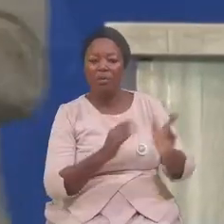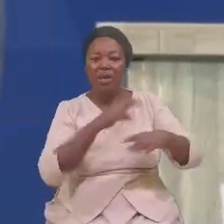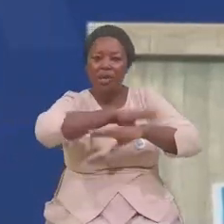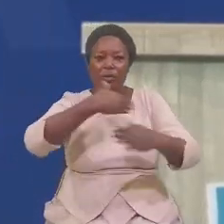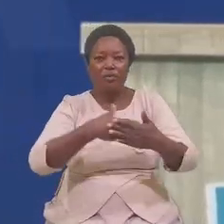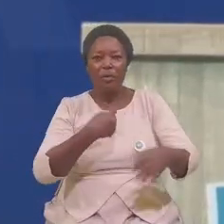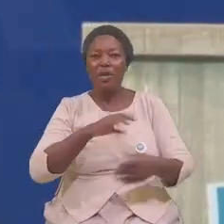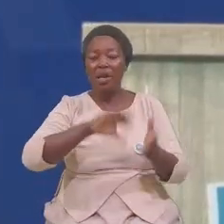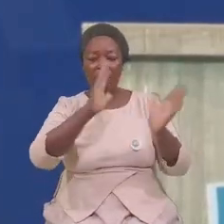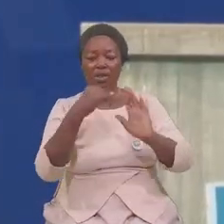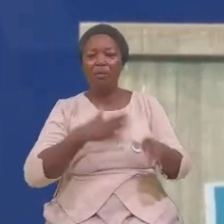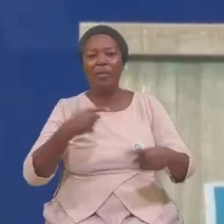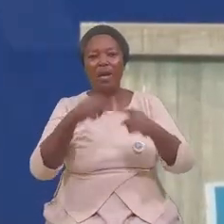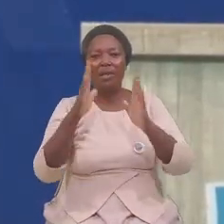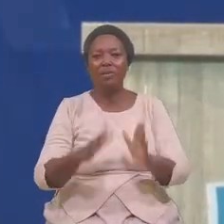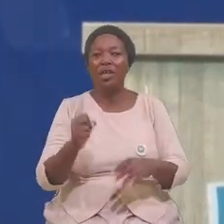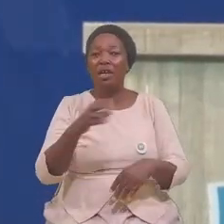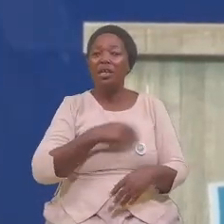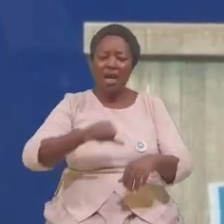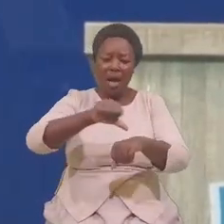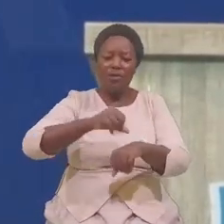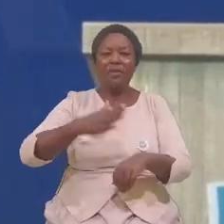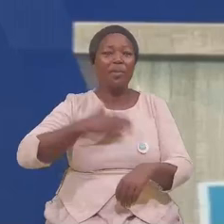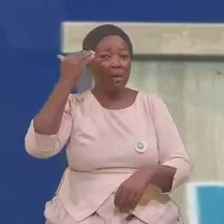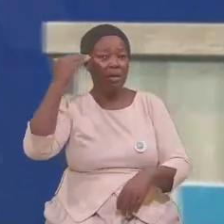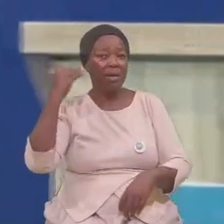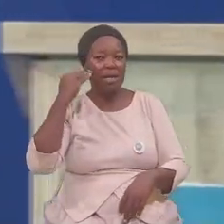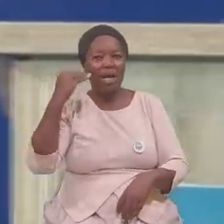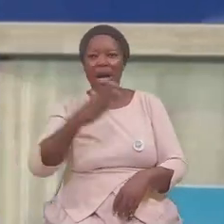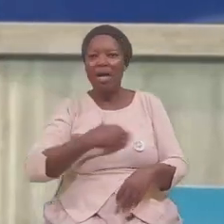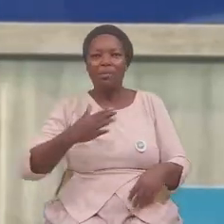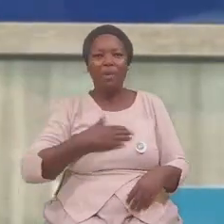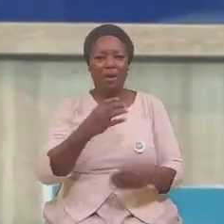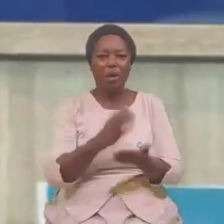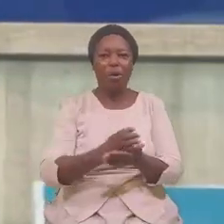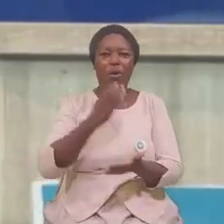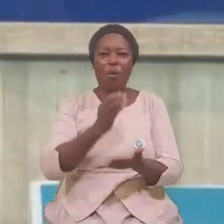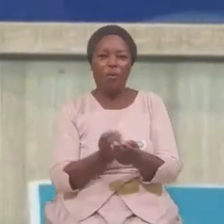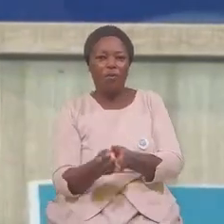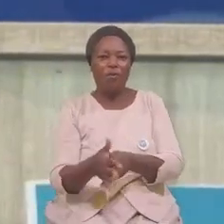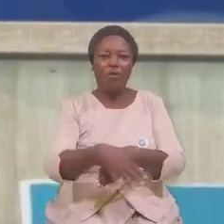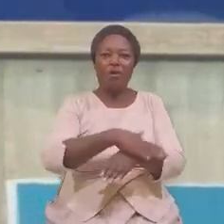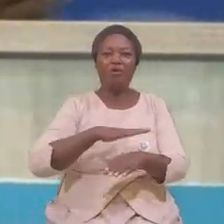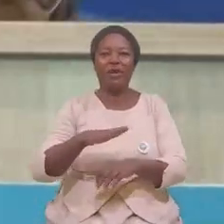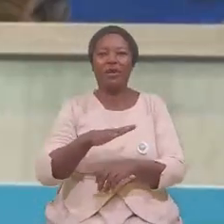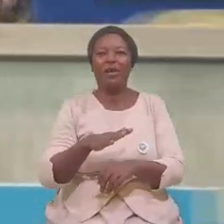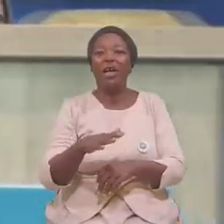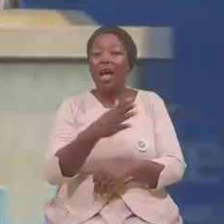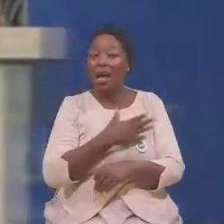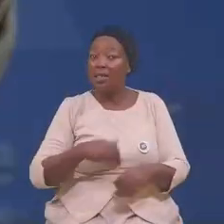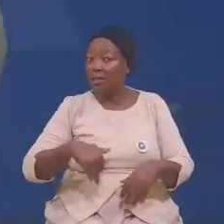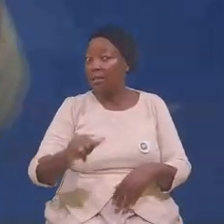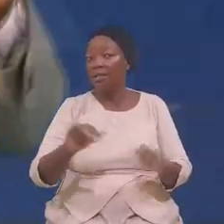ennemis. Et il oint d'huile ma tête et ma coupe déborde. Et il est toujours le